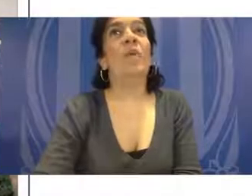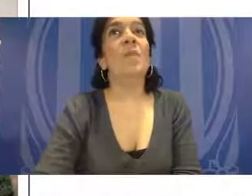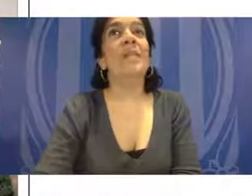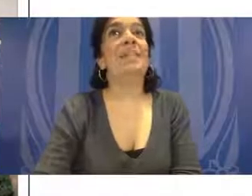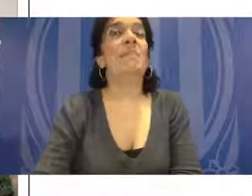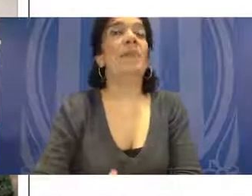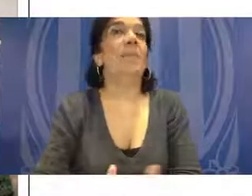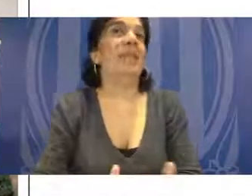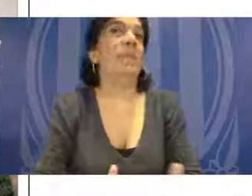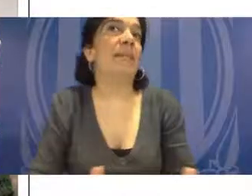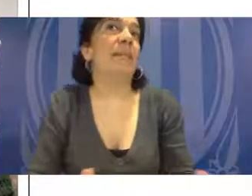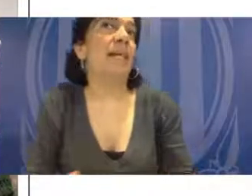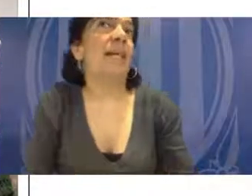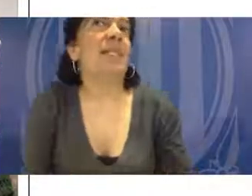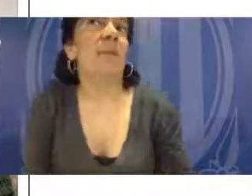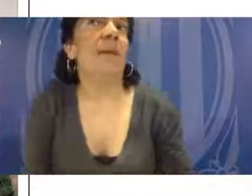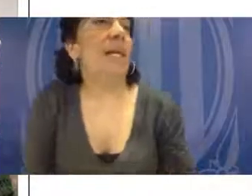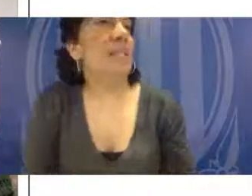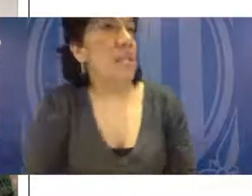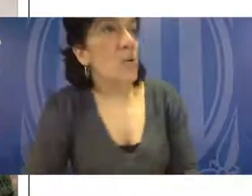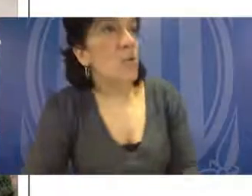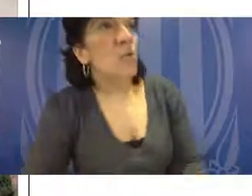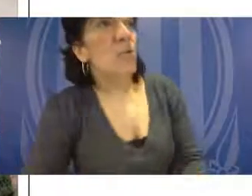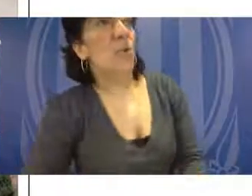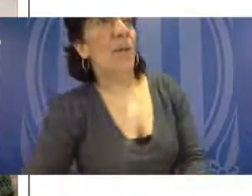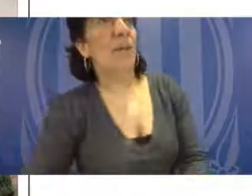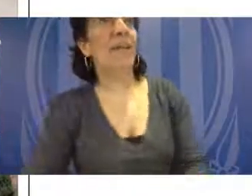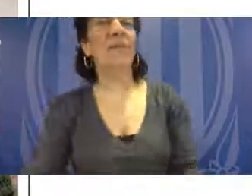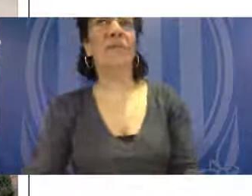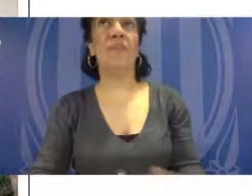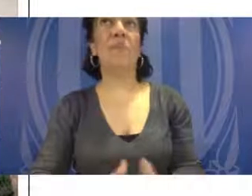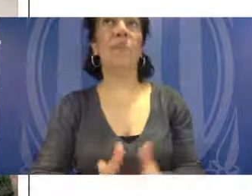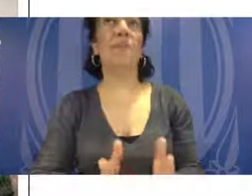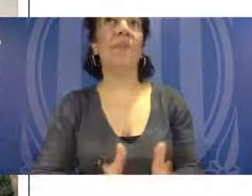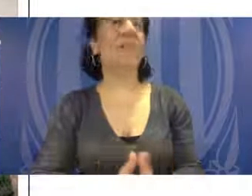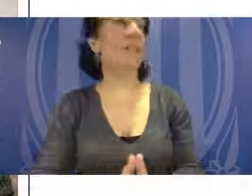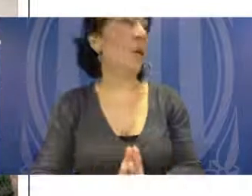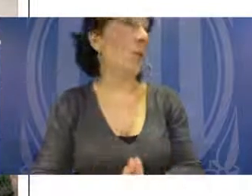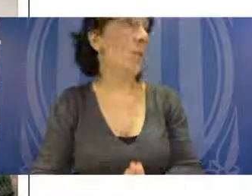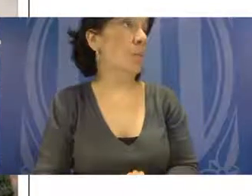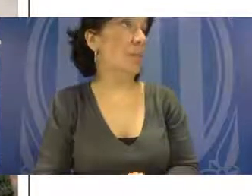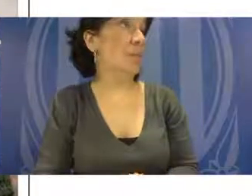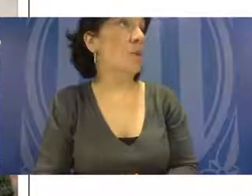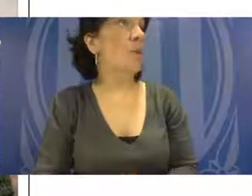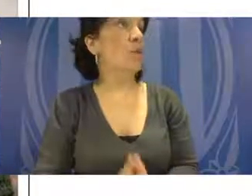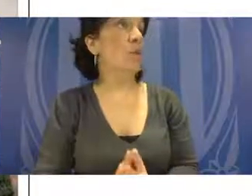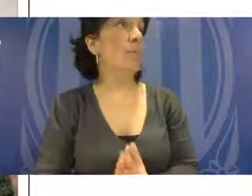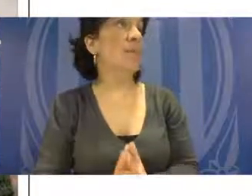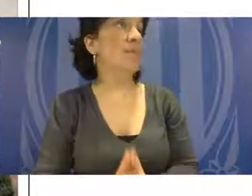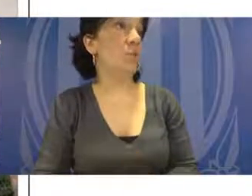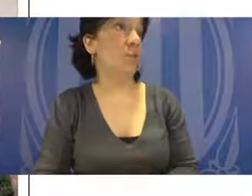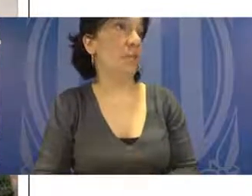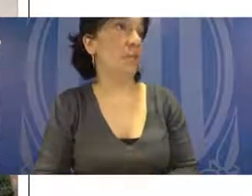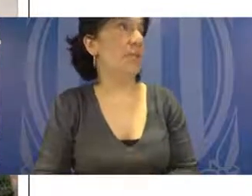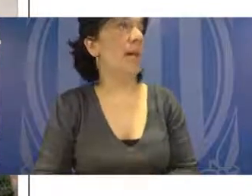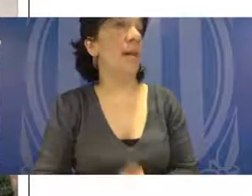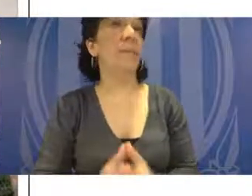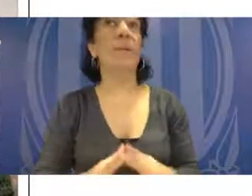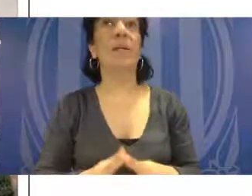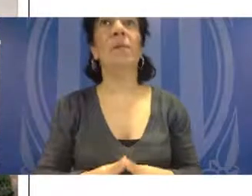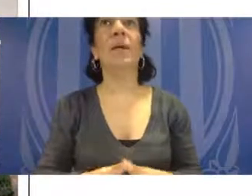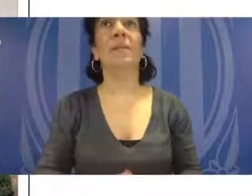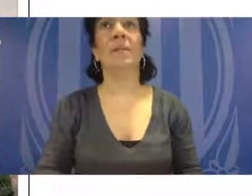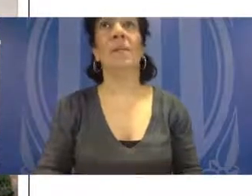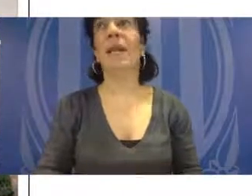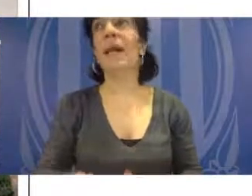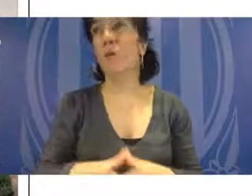Ara comencem amb la temàtica de la setmana. Els dilluns normalment fem una imatge o un vídeo. Són imatges suggerents. Acabem de